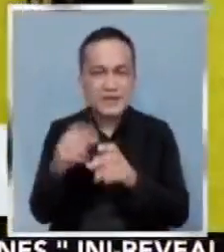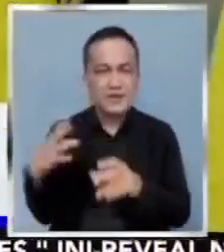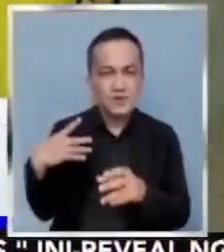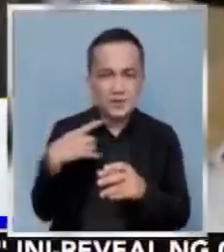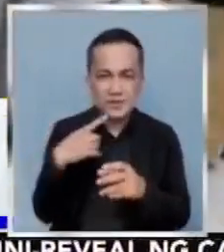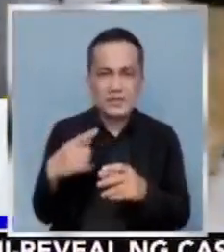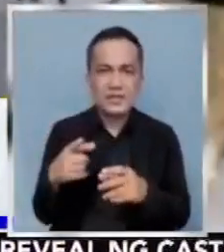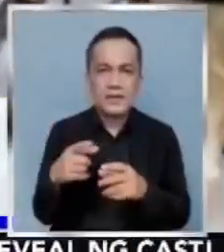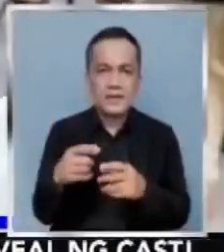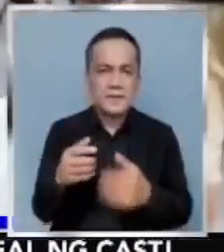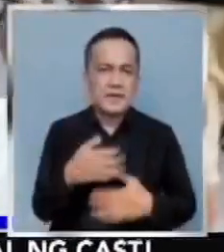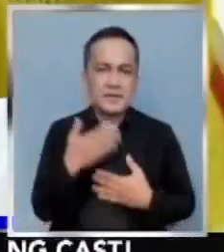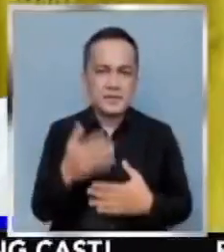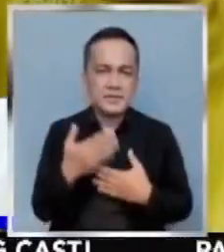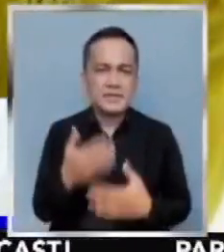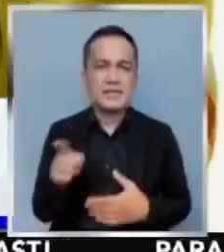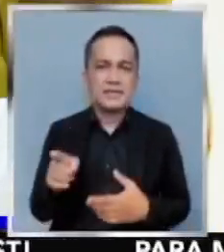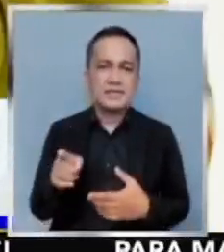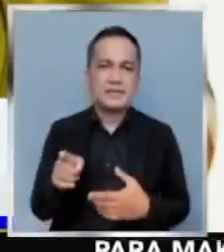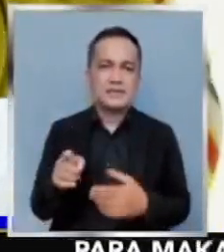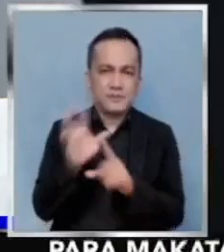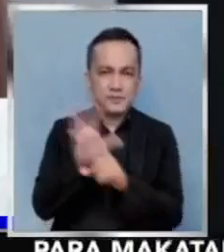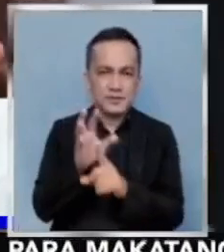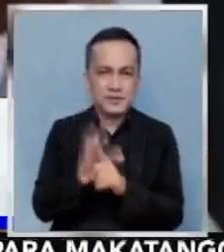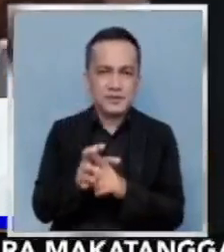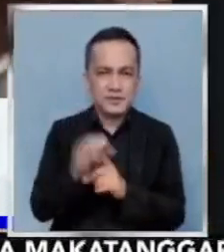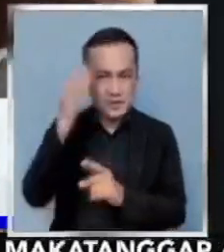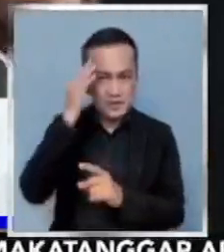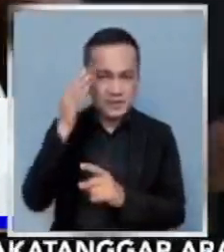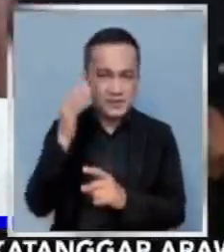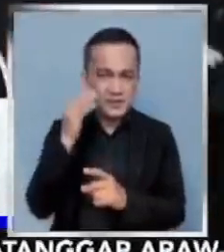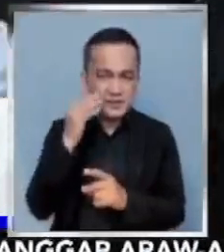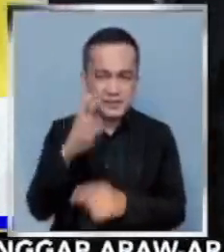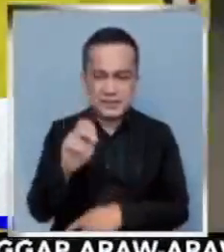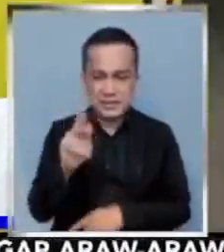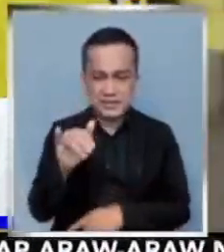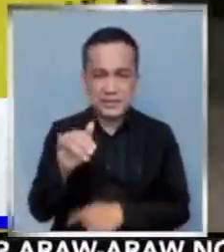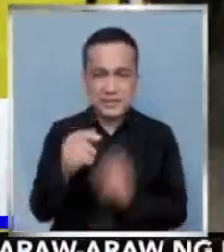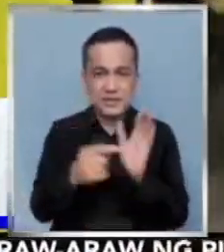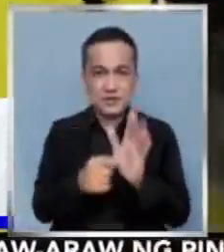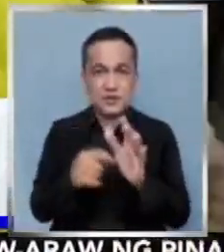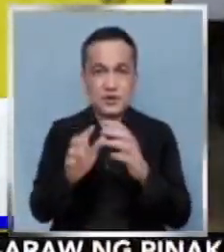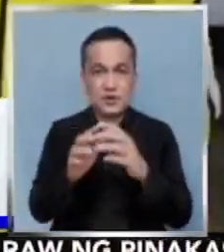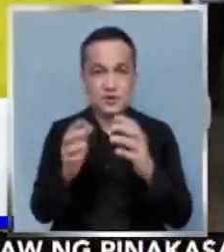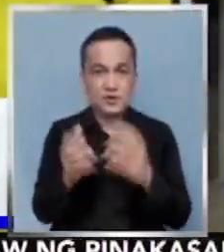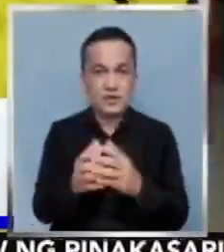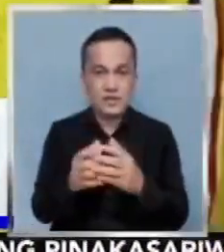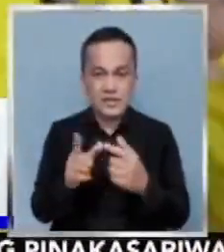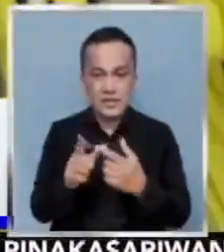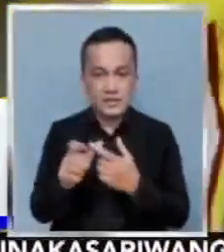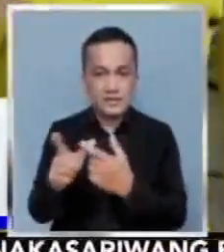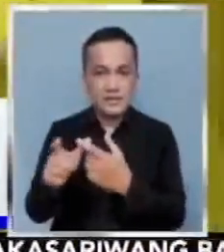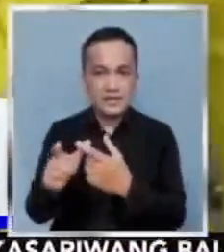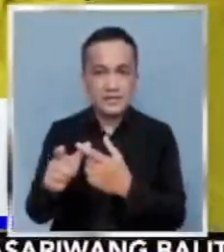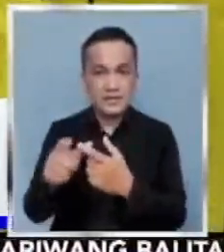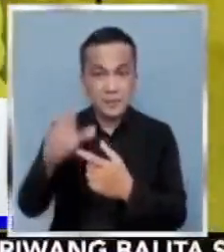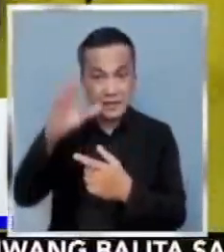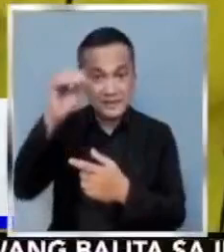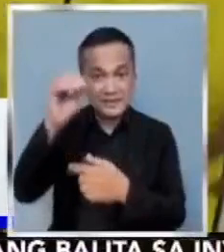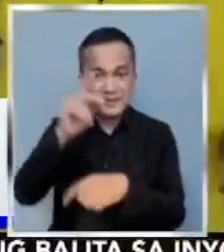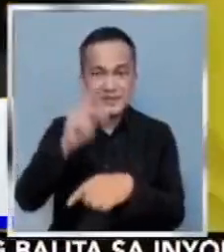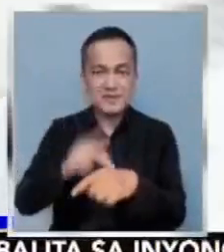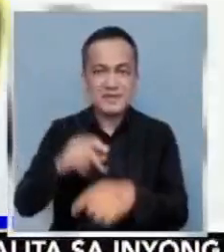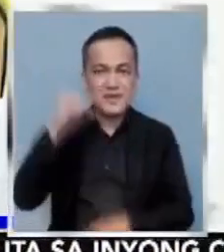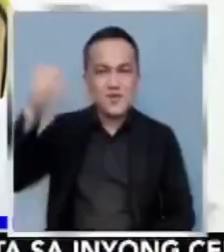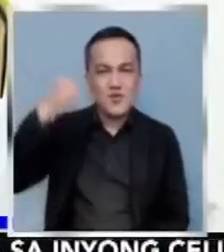pinakamasaya at pinakasikat na Korean reality show sa buong mundo, ang Running Man Philippines.